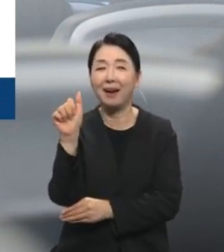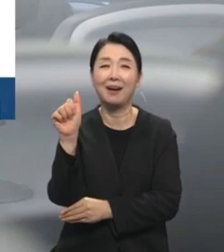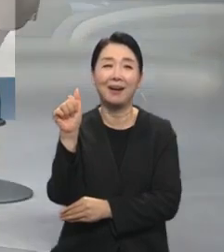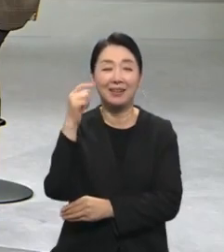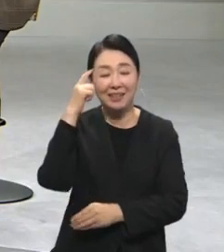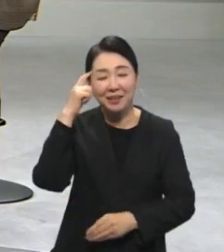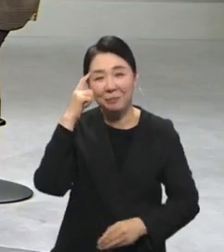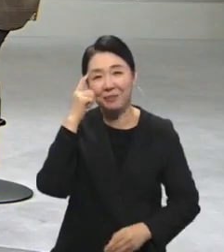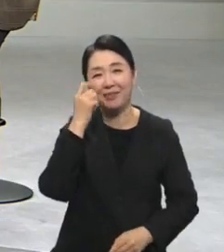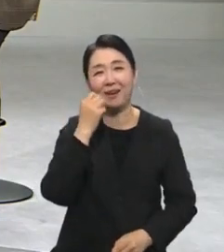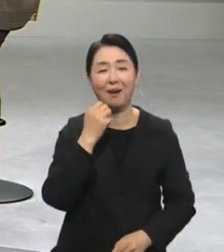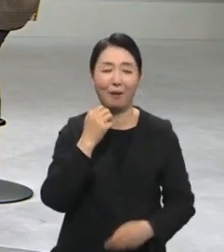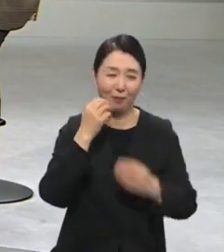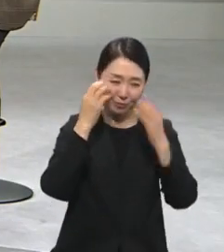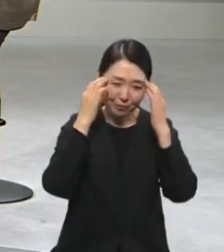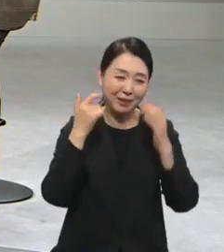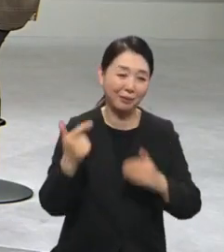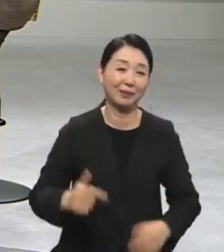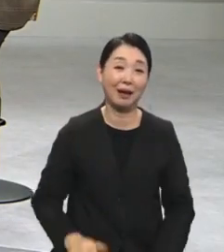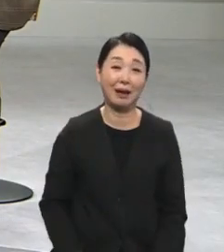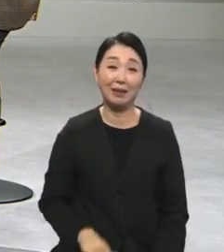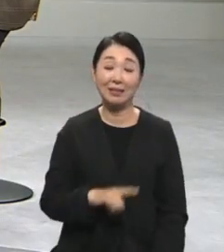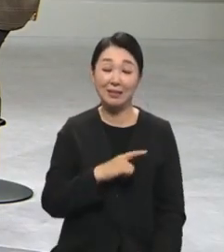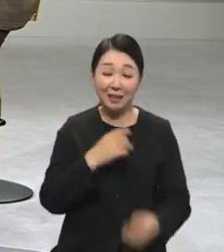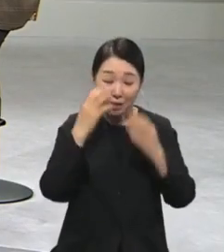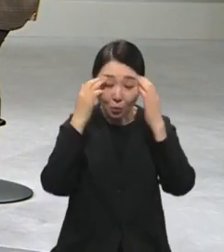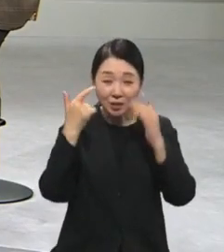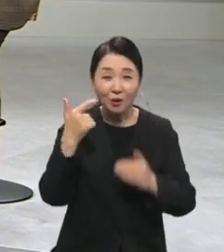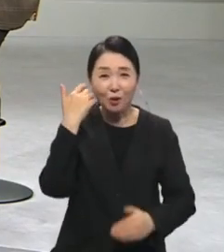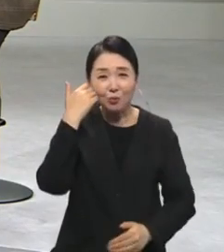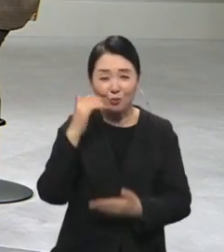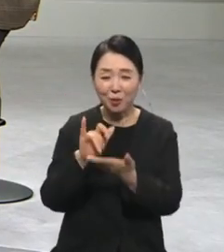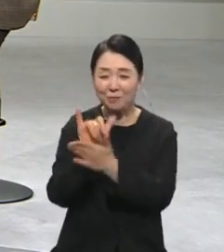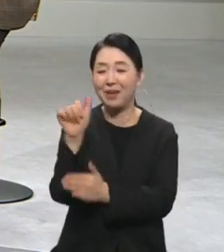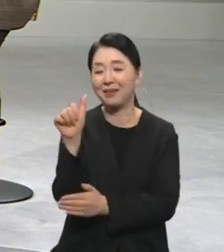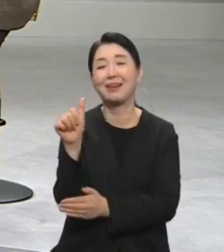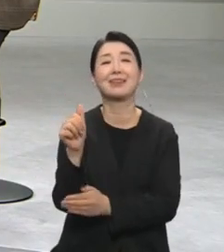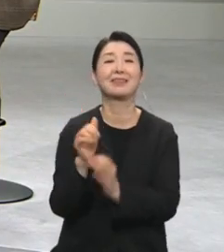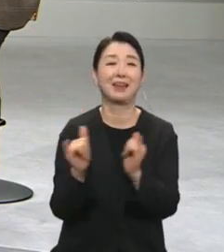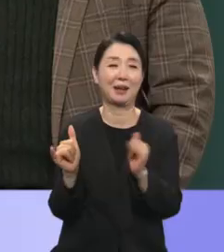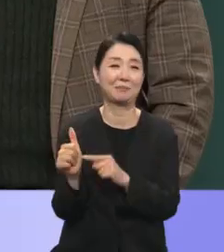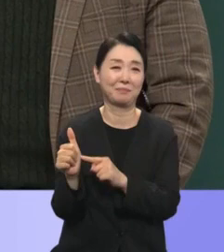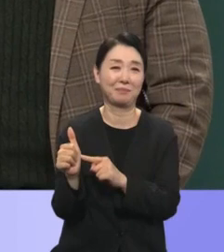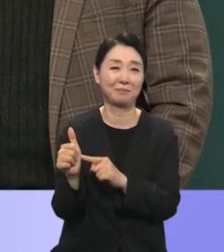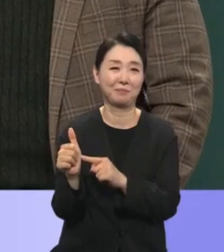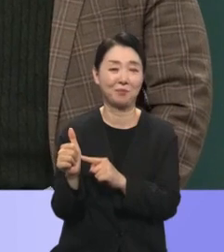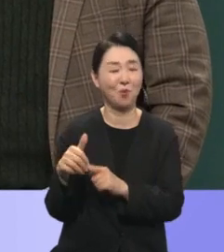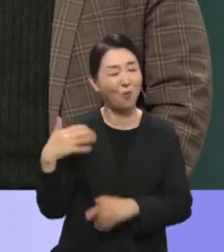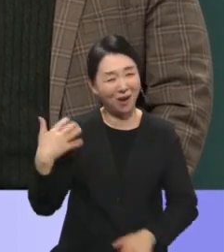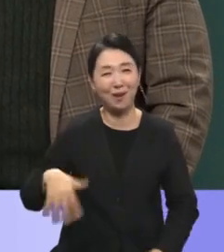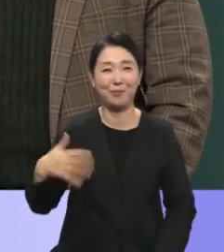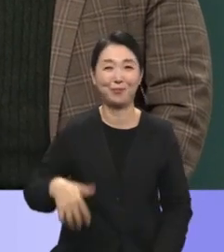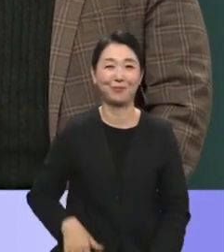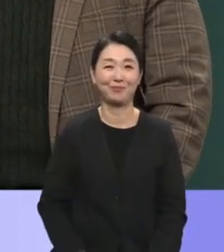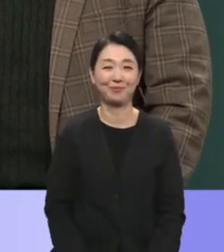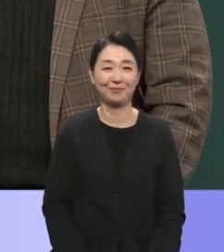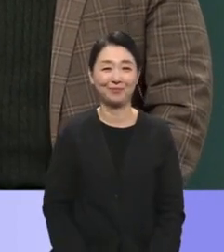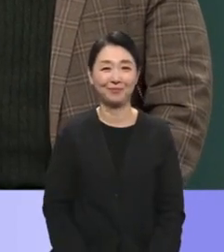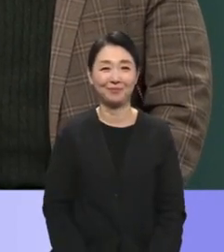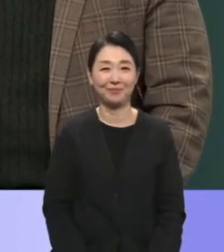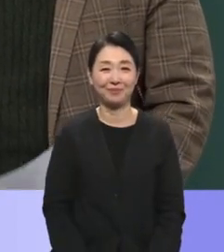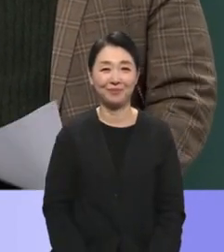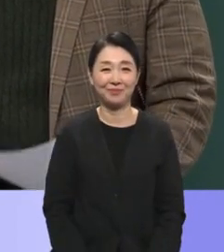식의의습니다 제일 고생한 사람이 그 기장일 대단합니다 그 기장님 분도 그네 그래서 이제 이제